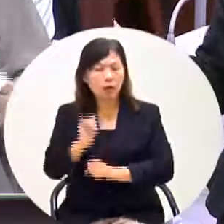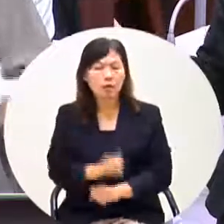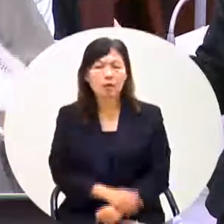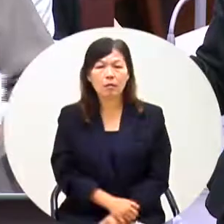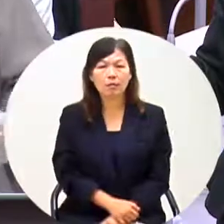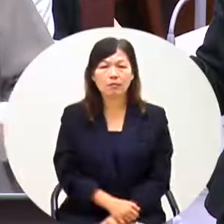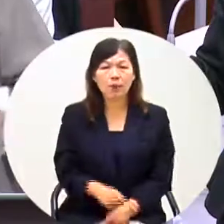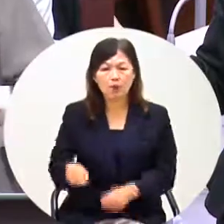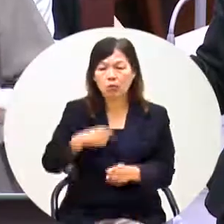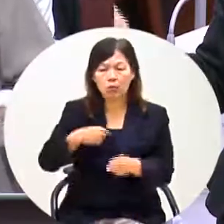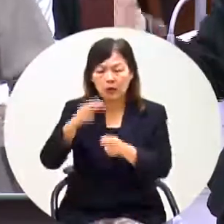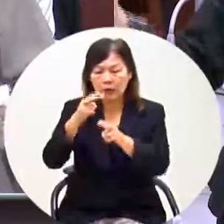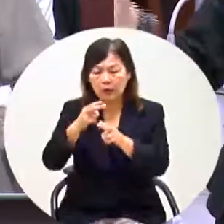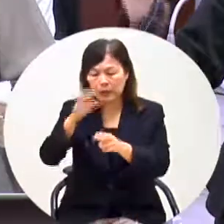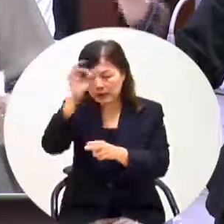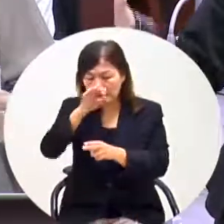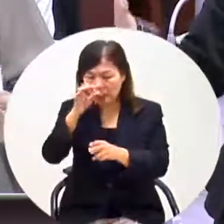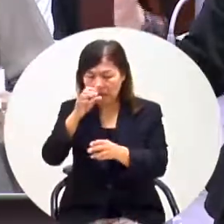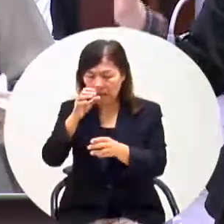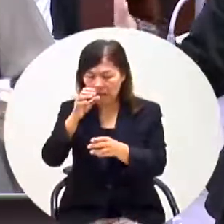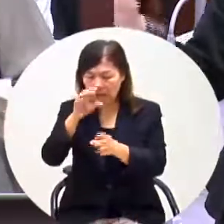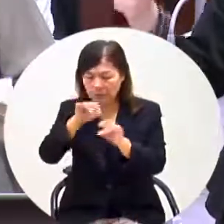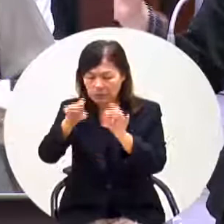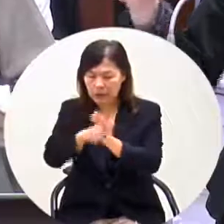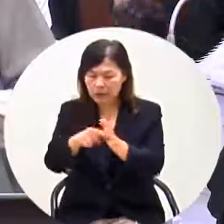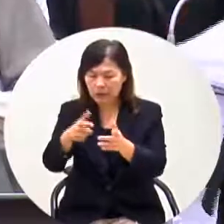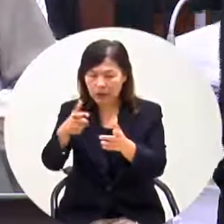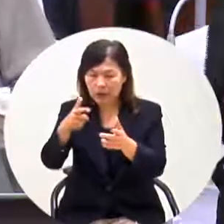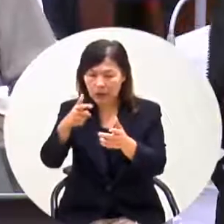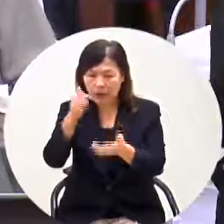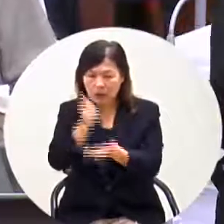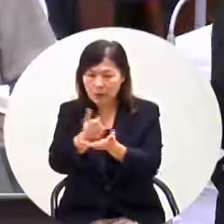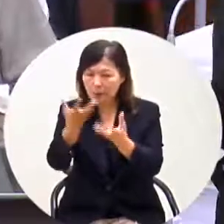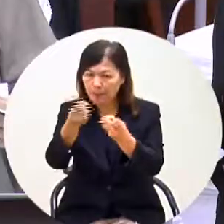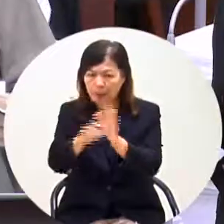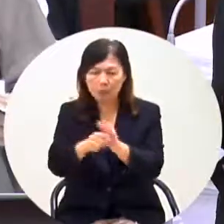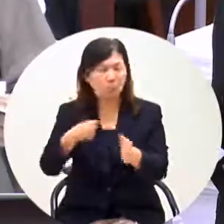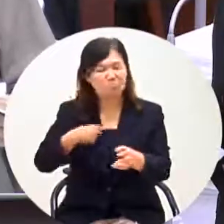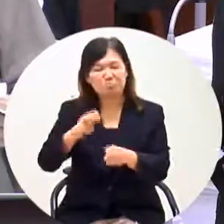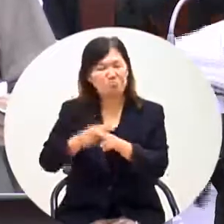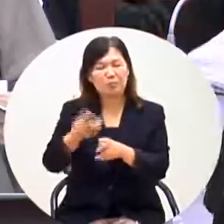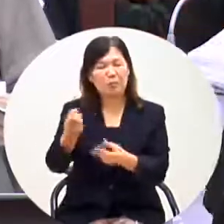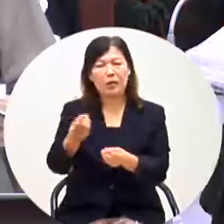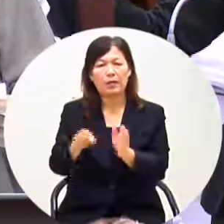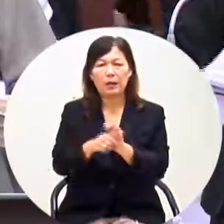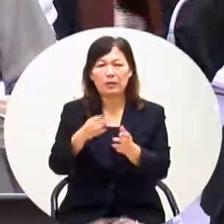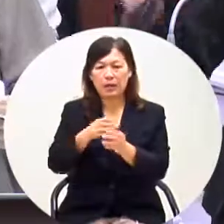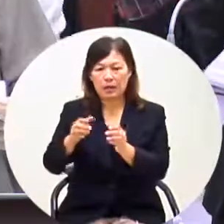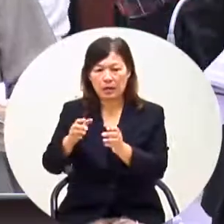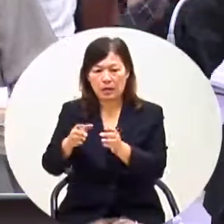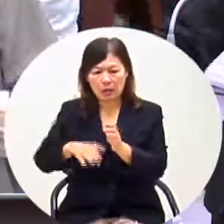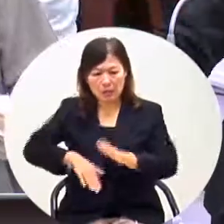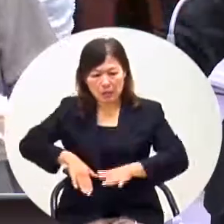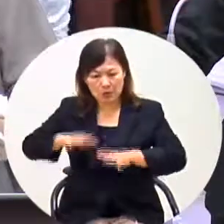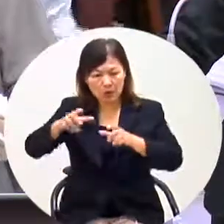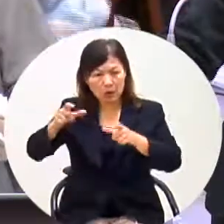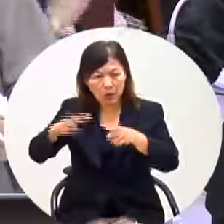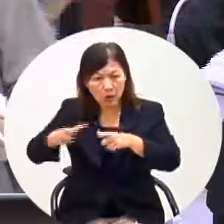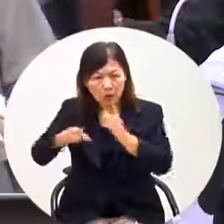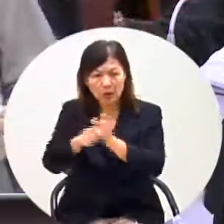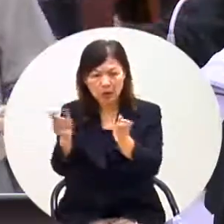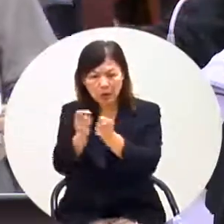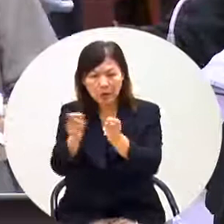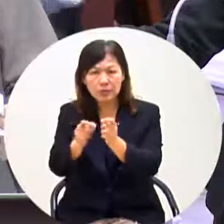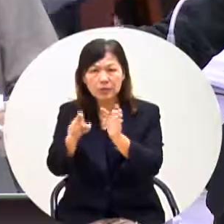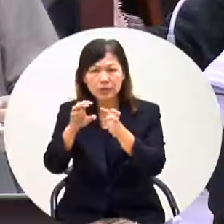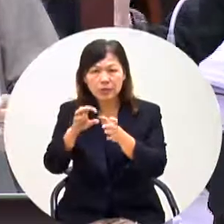合适的地方。包括我们也可以或许在志同公园附近，你都会当为着要抵制的